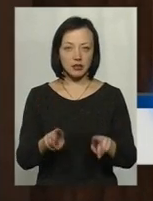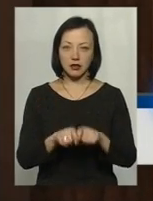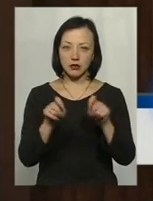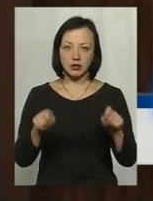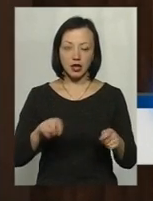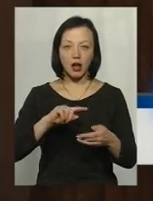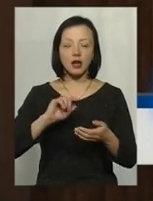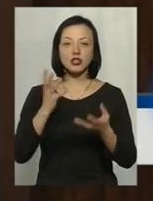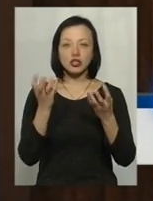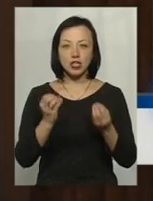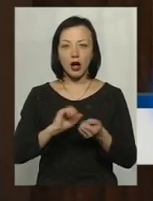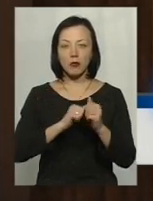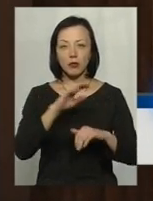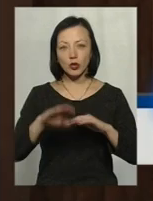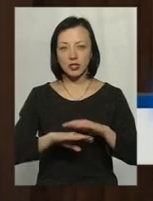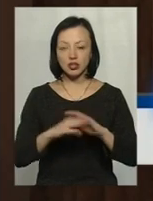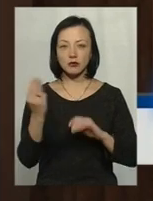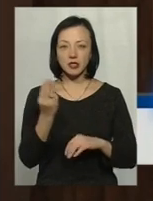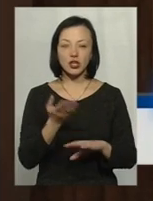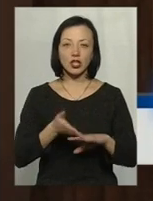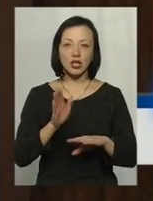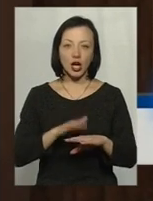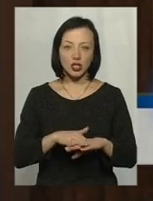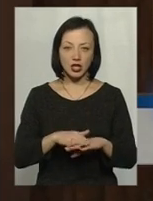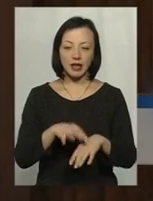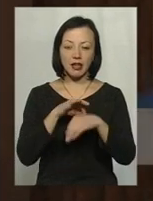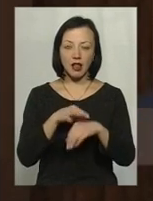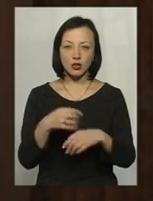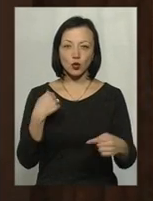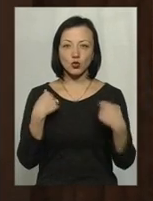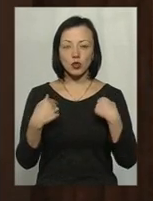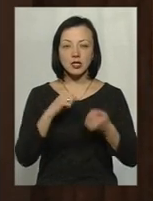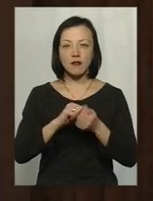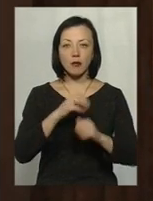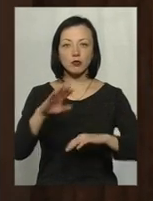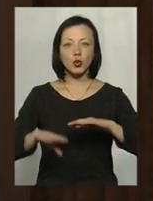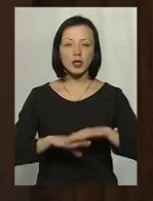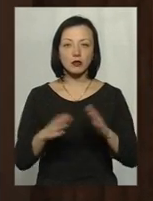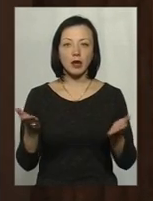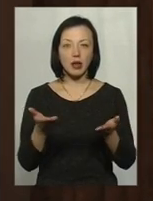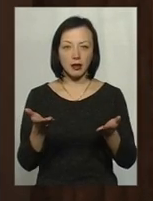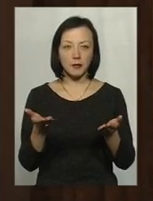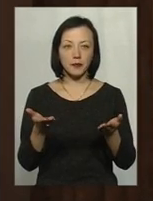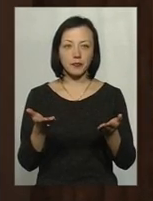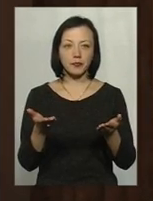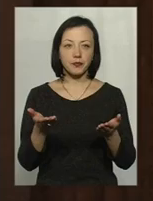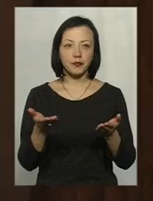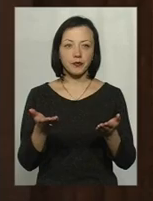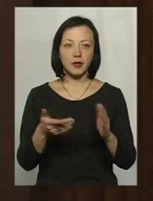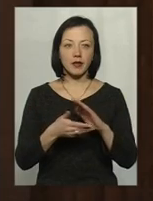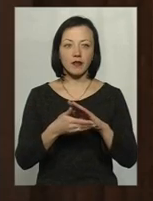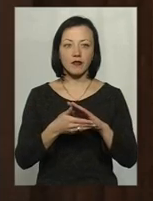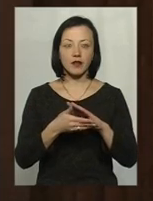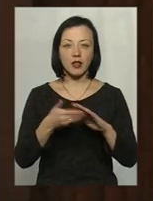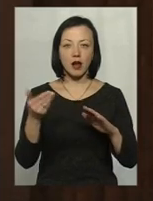місто Кам'янець-Подільська-Путівка. І тяжкі тілесні ушкодження також в місті Кам'янець-Подільському, які викликають великий